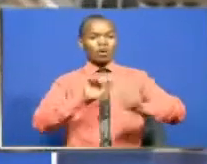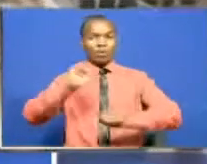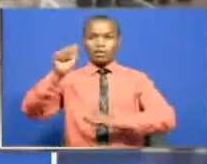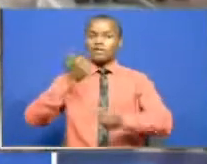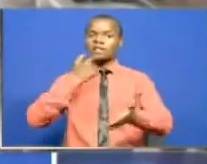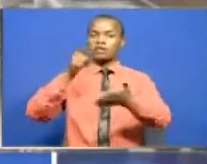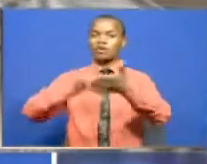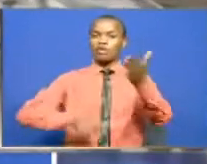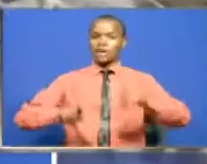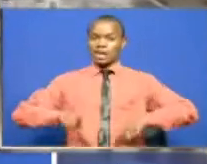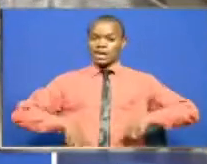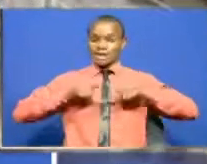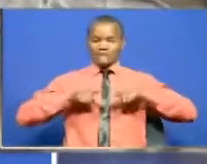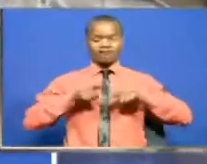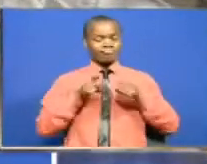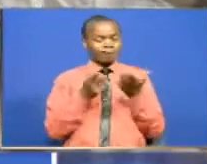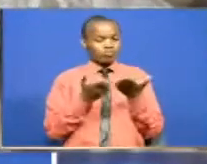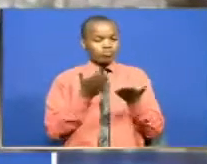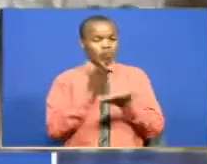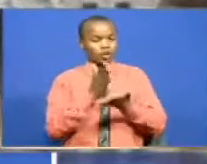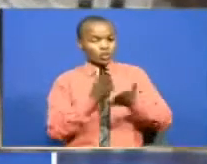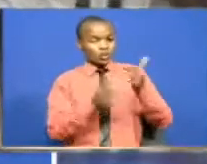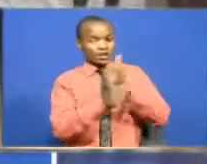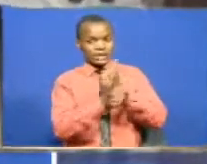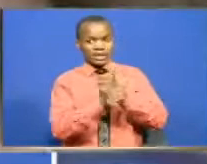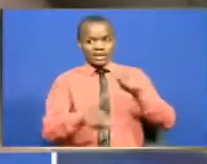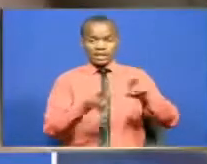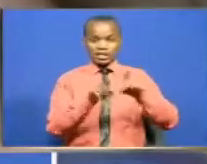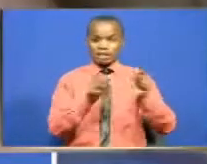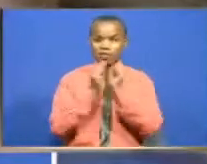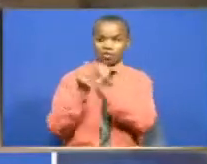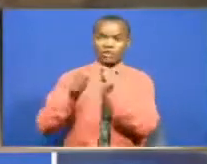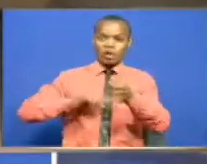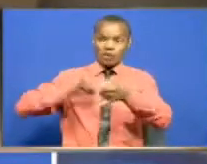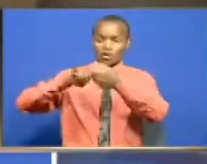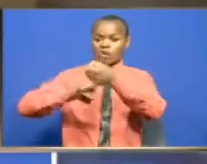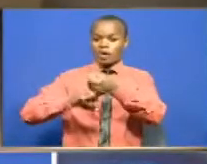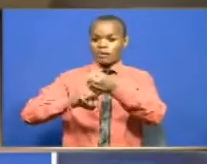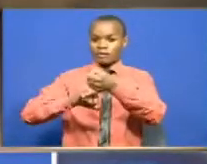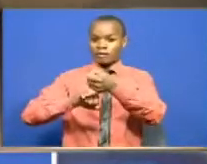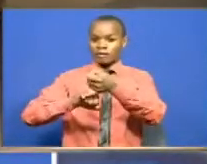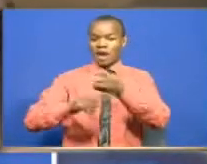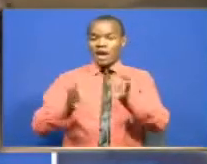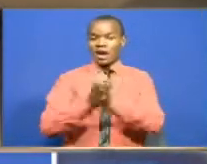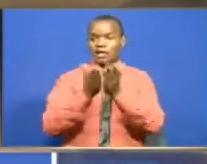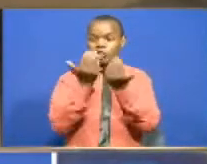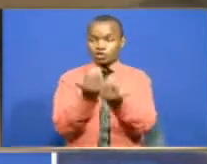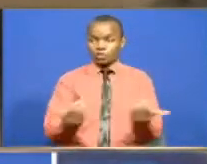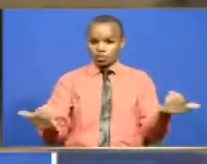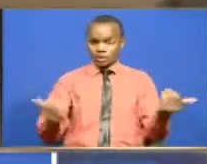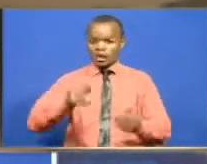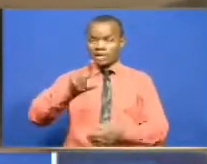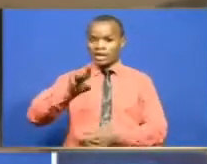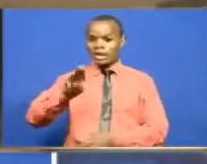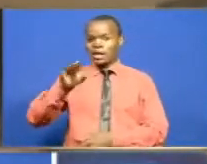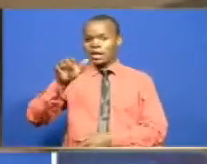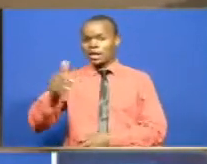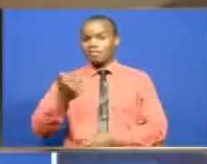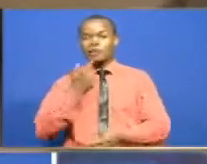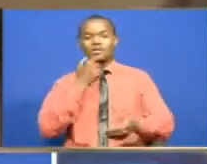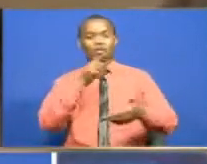kwamba maisha yake yamo hatarini. Akiandamana na mkewe na watoto wake, Lema alisema tayari alikuwa amewasiliana na shirika